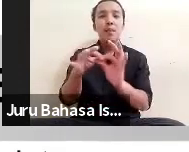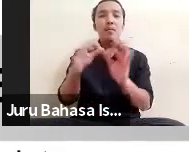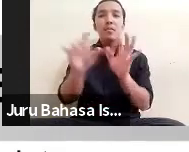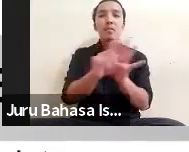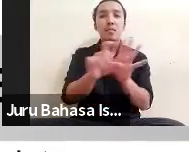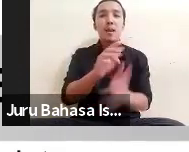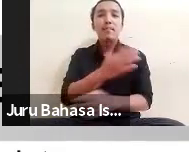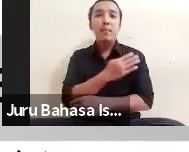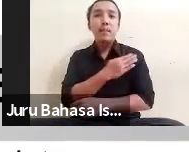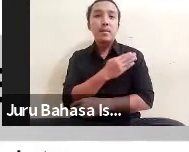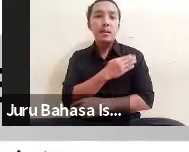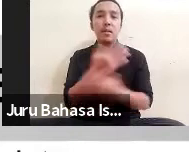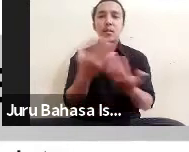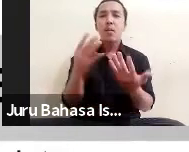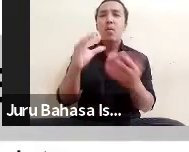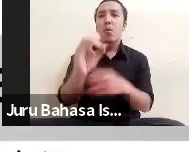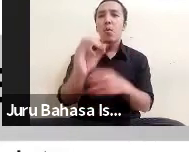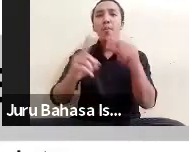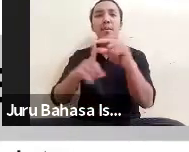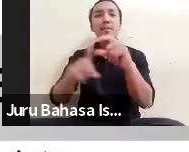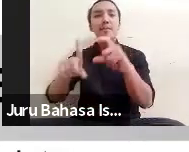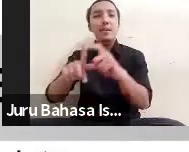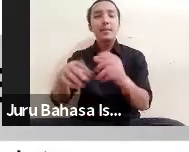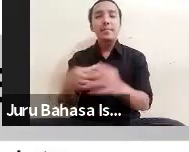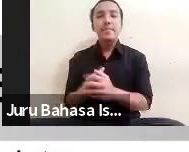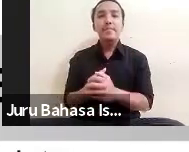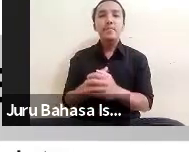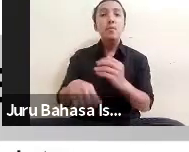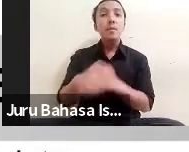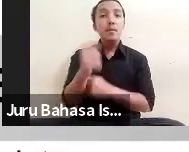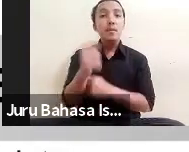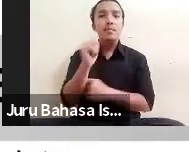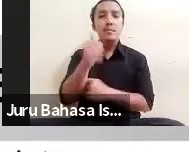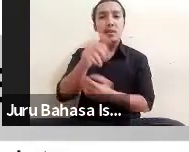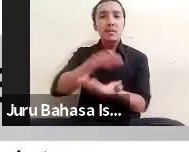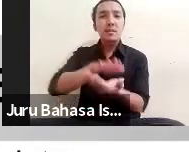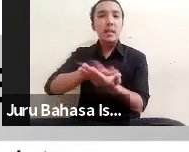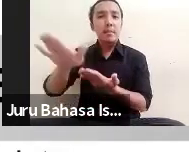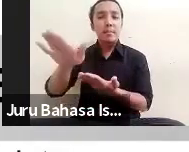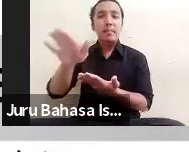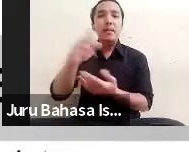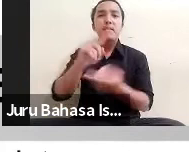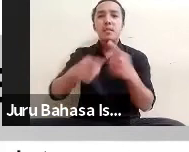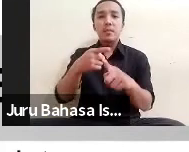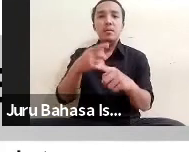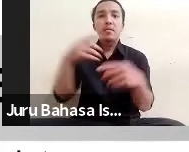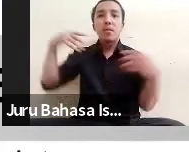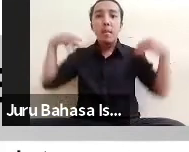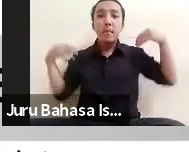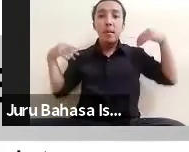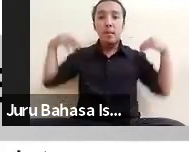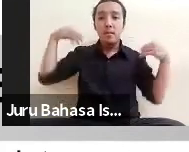dengan OPD-OPD, agar bisa mengirim teman-teman difabel misalnya dalam program pelatihan,